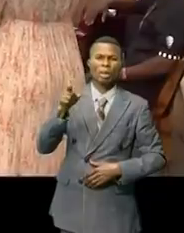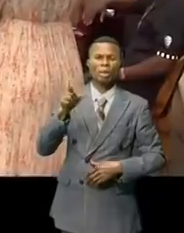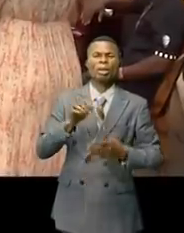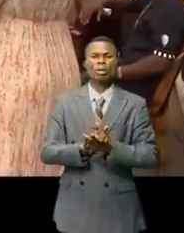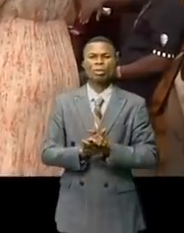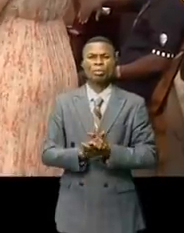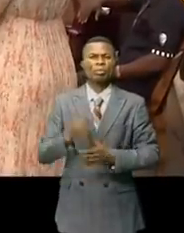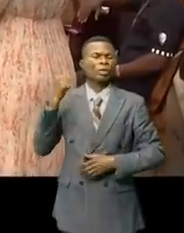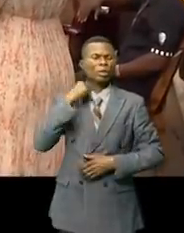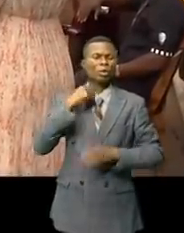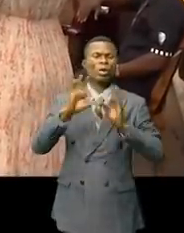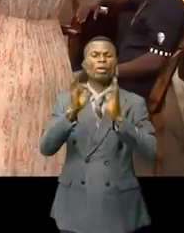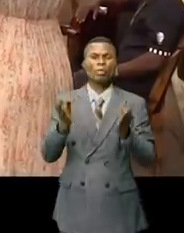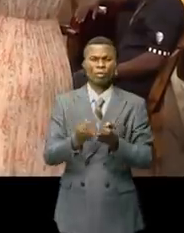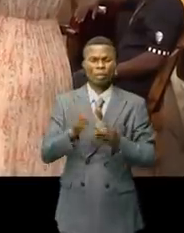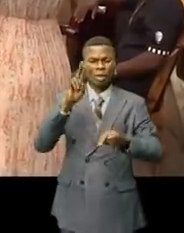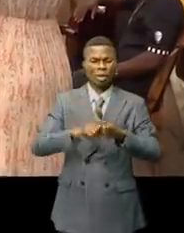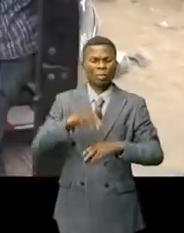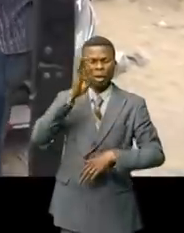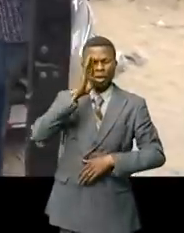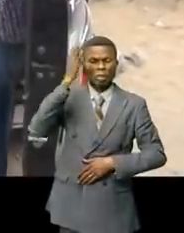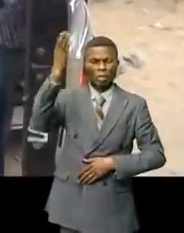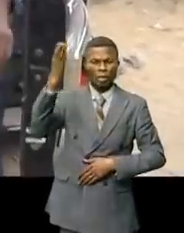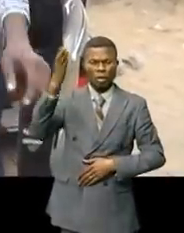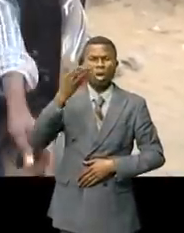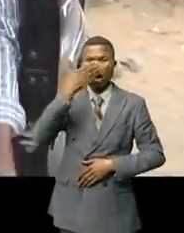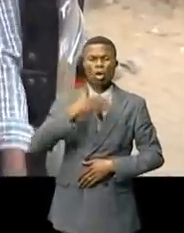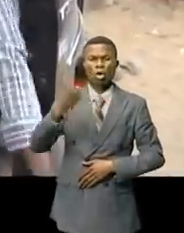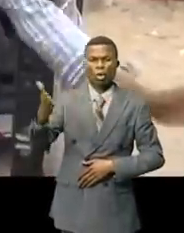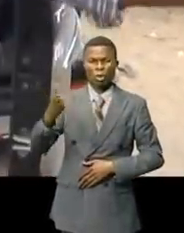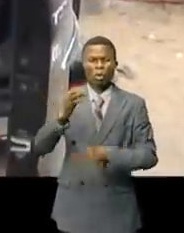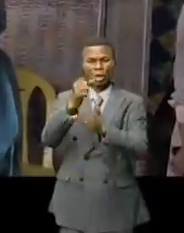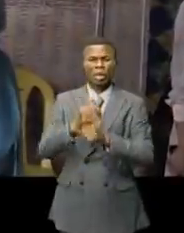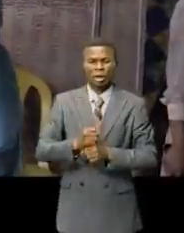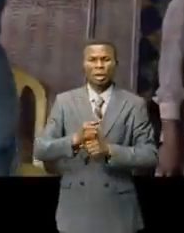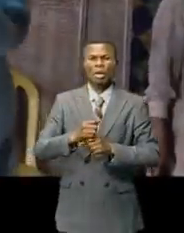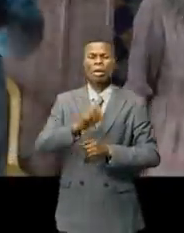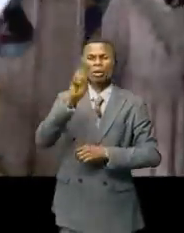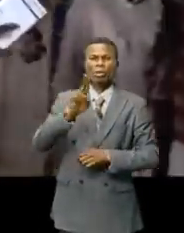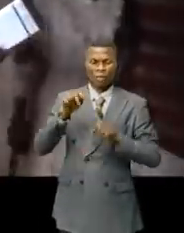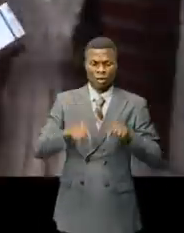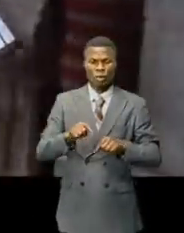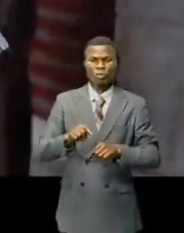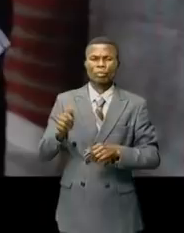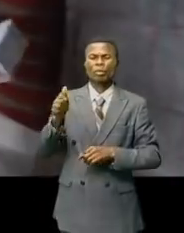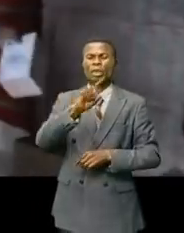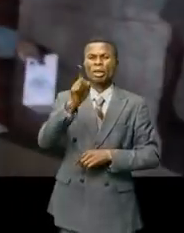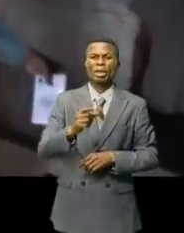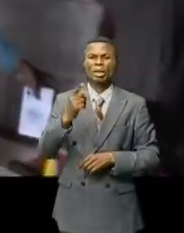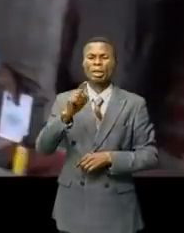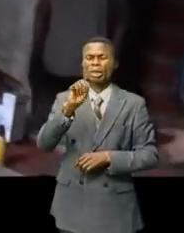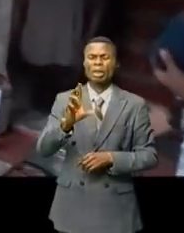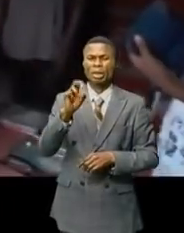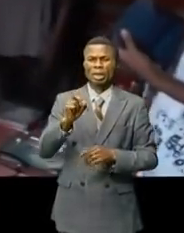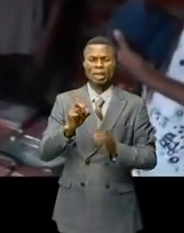yann médecin des familles vivant en belgique ces centres a bénéficié ce vendredi 31 juillet 2021 des l'assistance